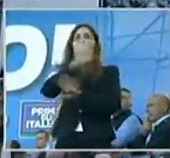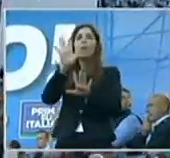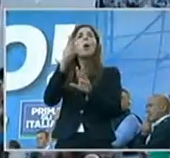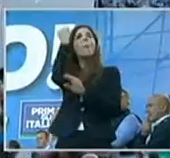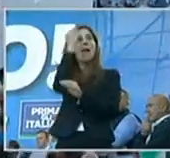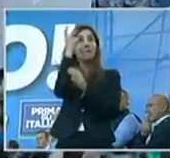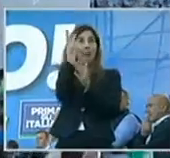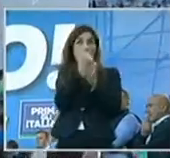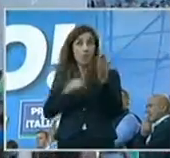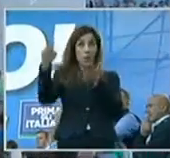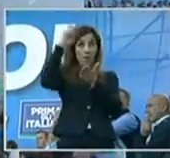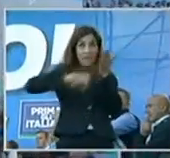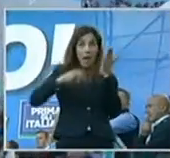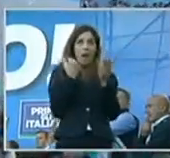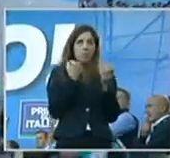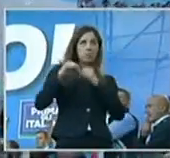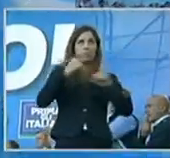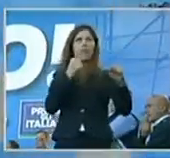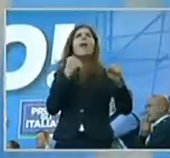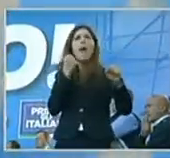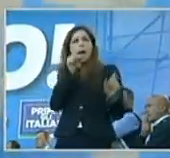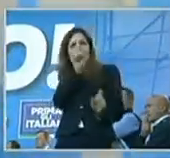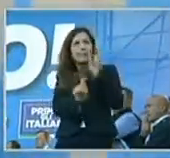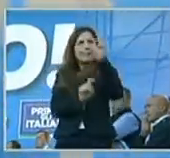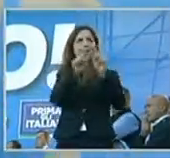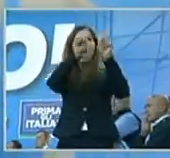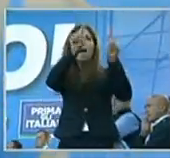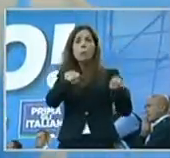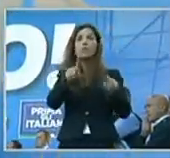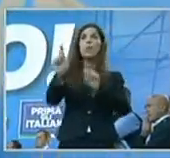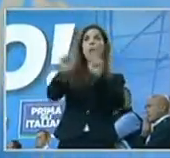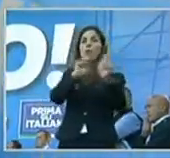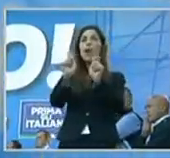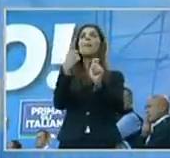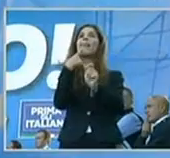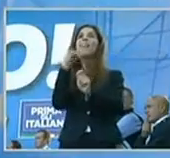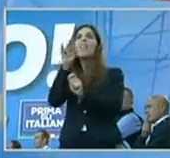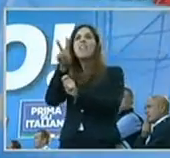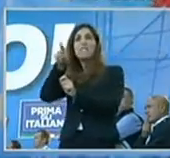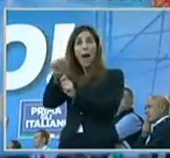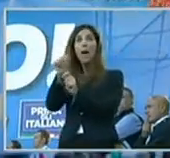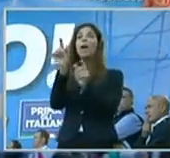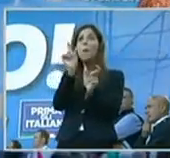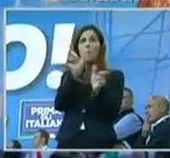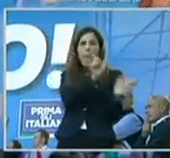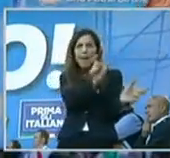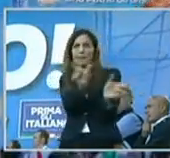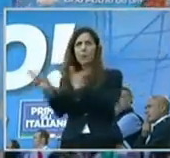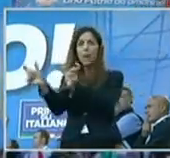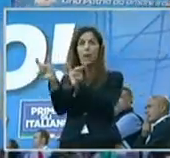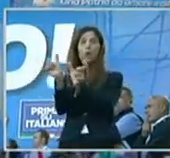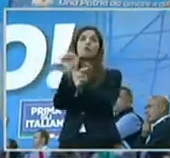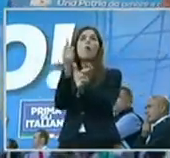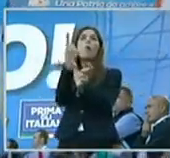l'evasione fiscale perseguitando il commerciante, l'artigiano o la partita IVA. Noi questo lo faremo tornando